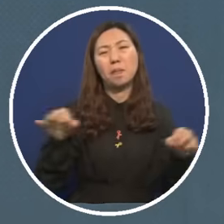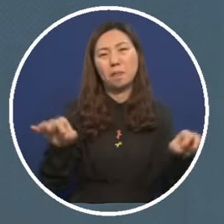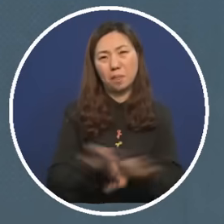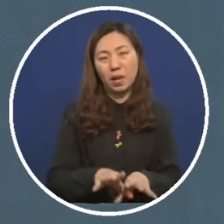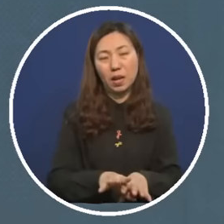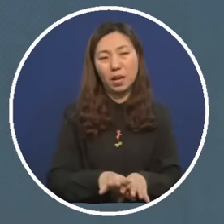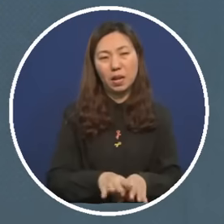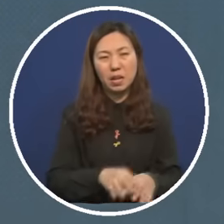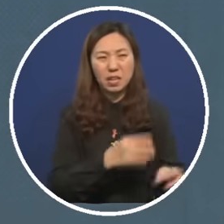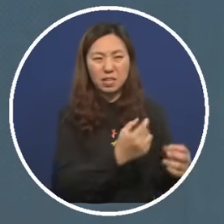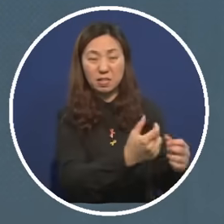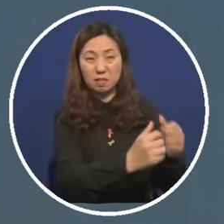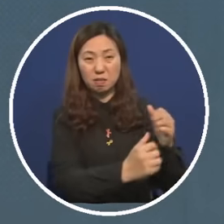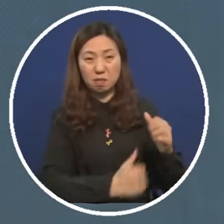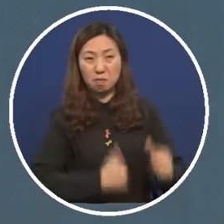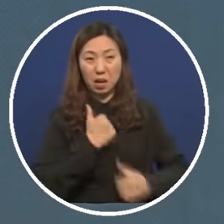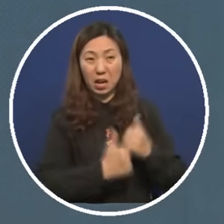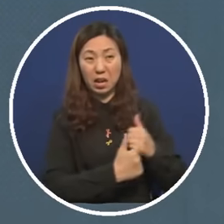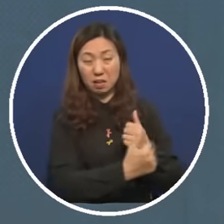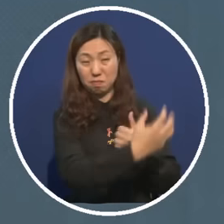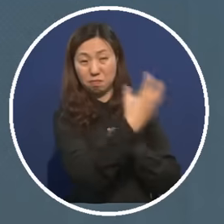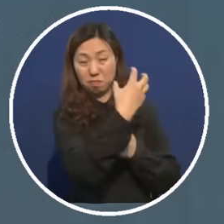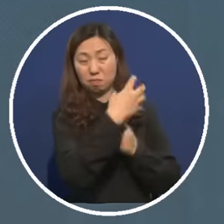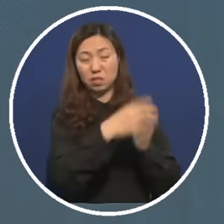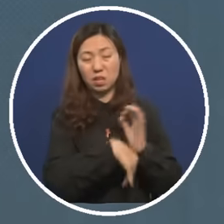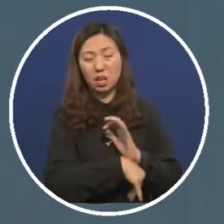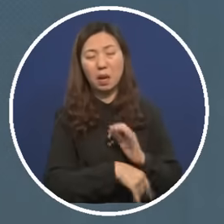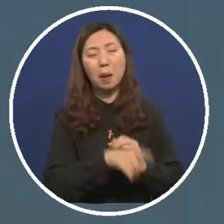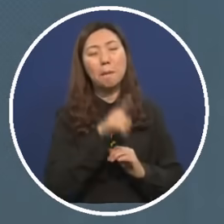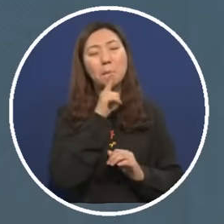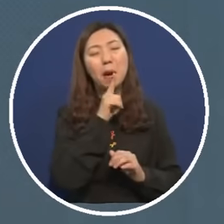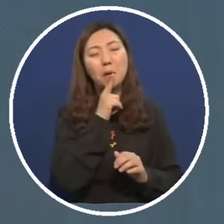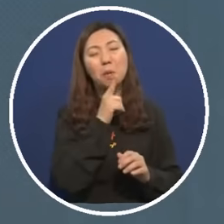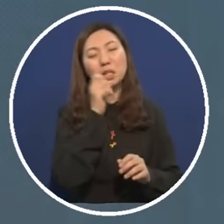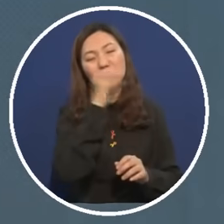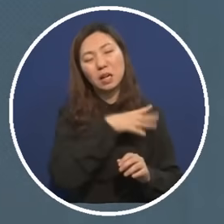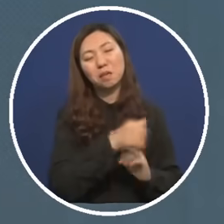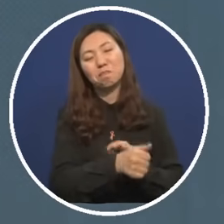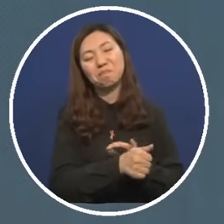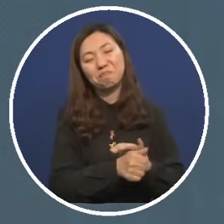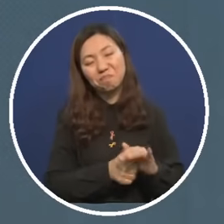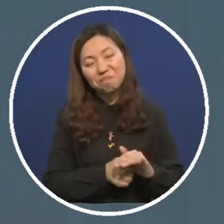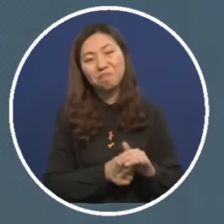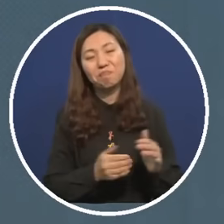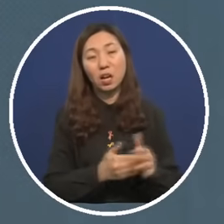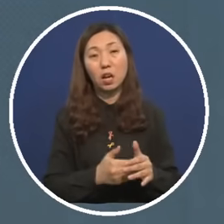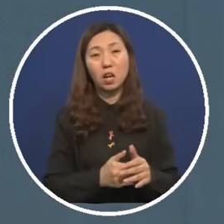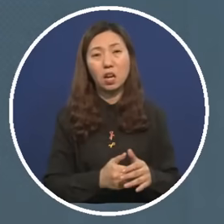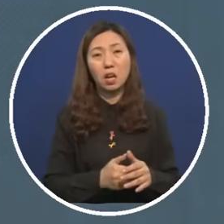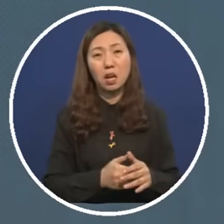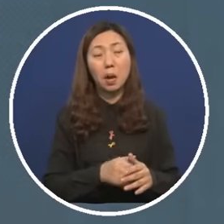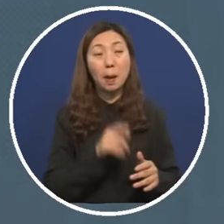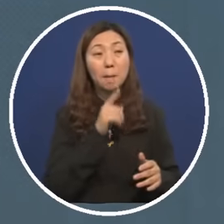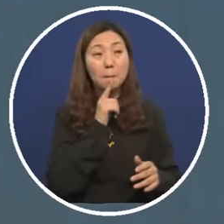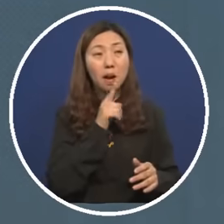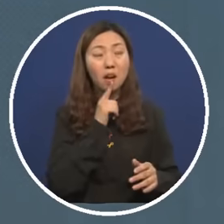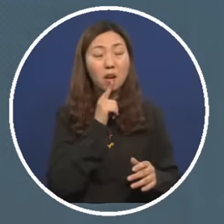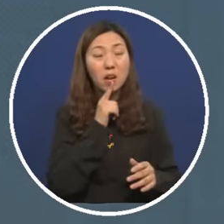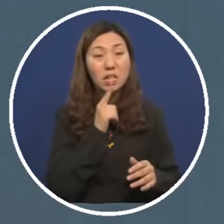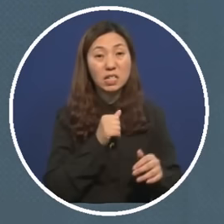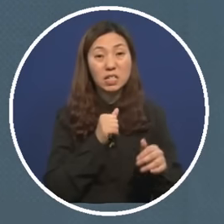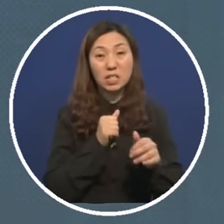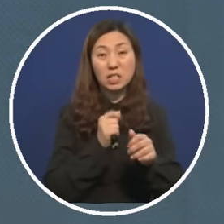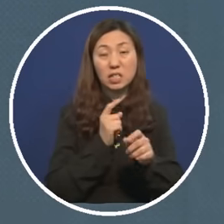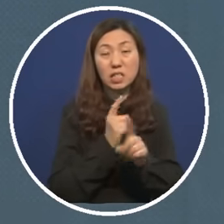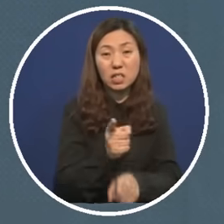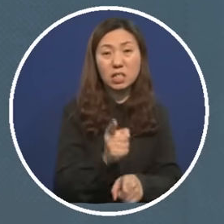할 때 뭐 한다? 말로 쳐주는 거예요. 폭언을 하거나 폭행을 한다는 건 남자가 말로 이겼을 때 나오는 행동이에요.